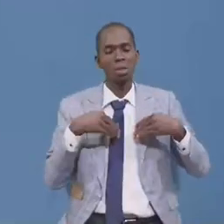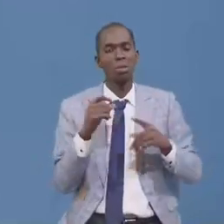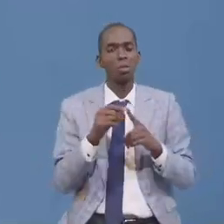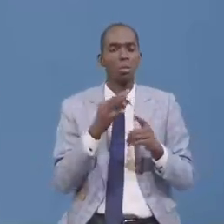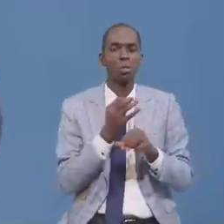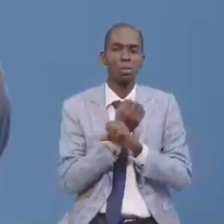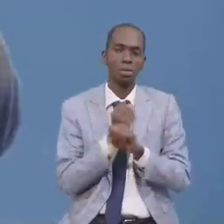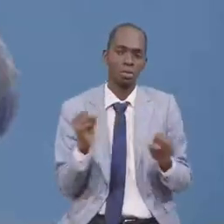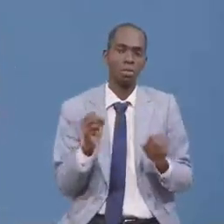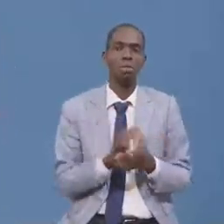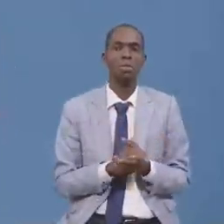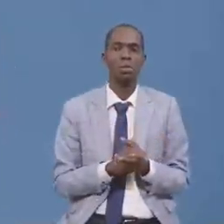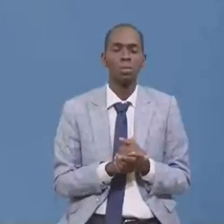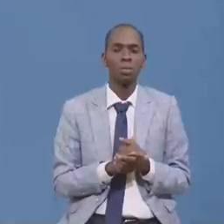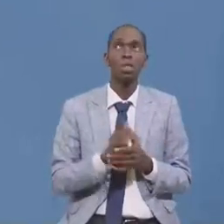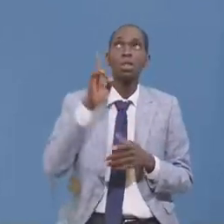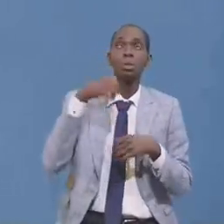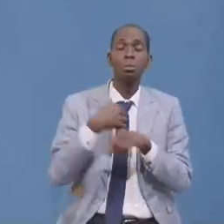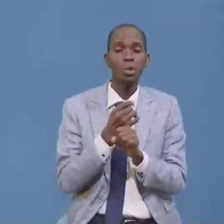Mais il t'a amené toi à accepter.